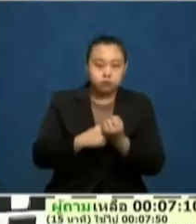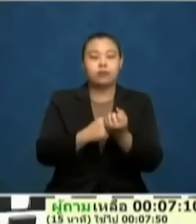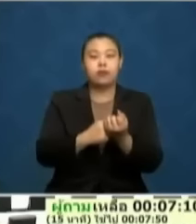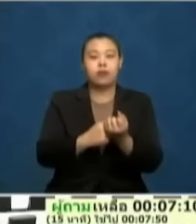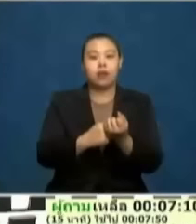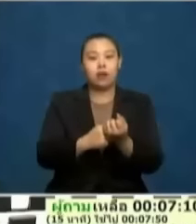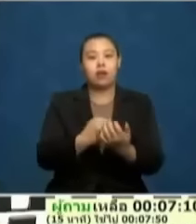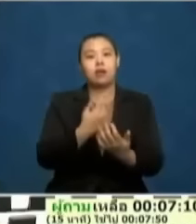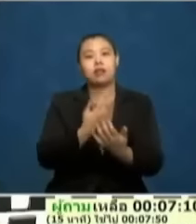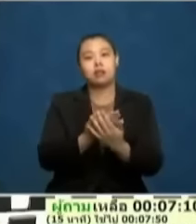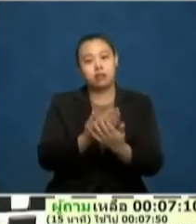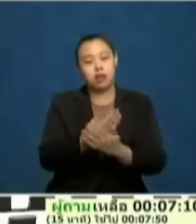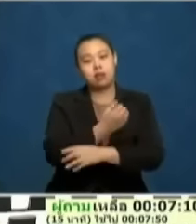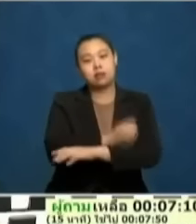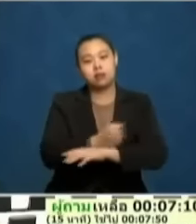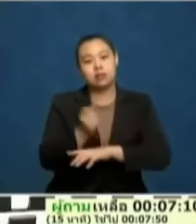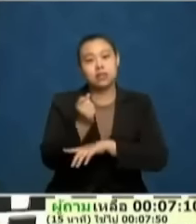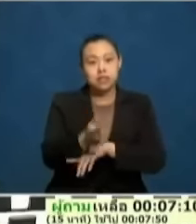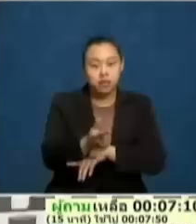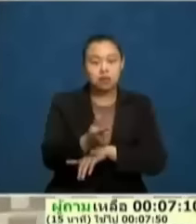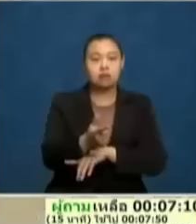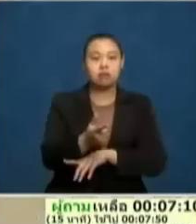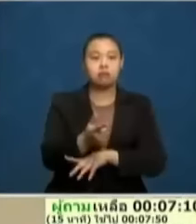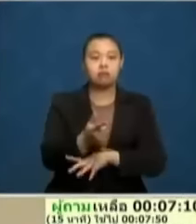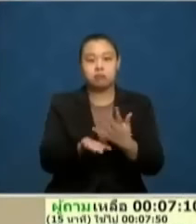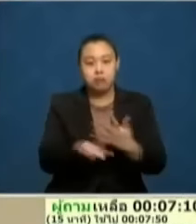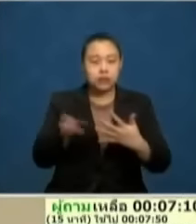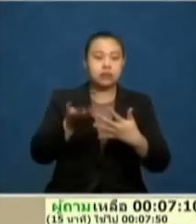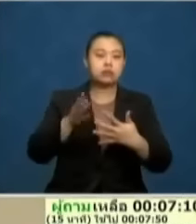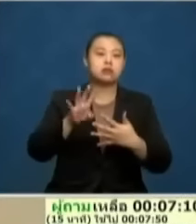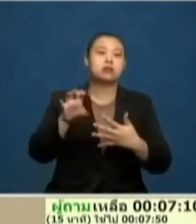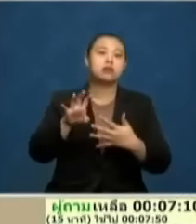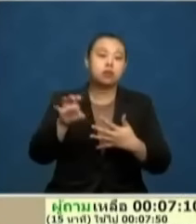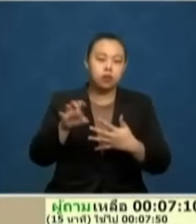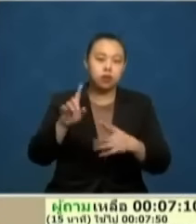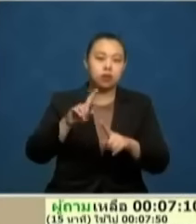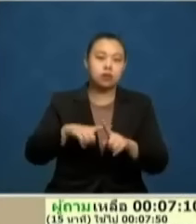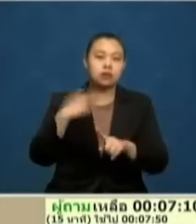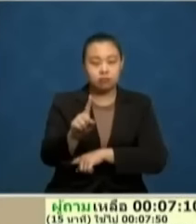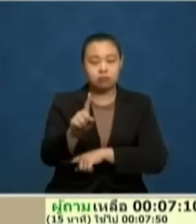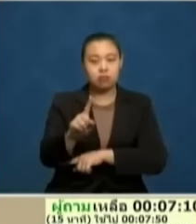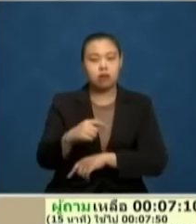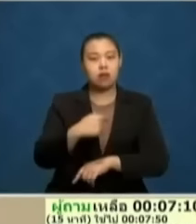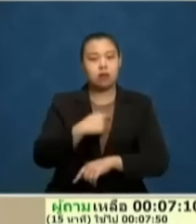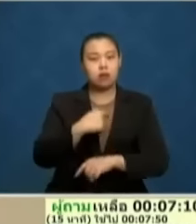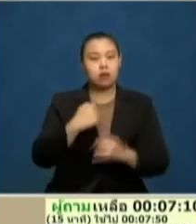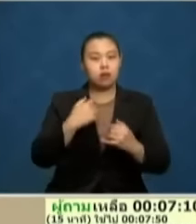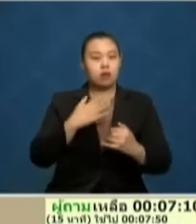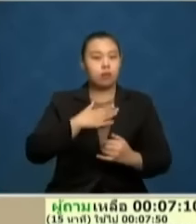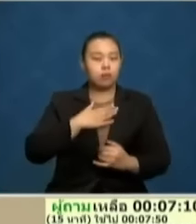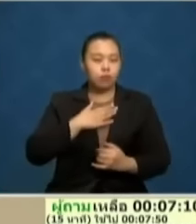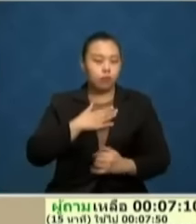งก์ชาติเรื่องดอกเบี้ยนะซึ่งขณะนี้สถานการณ์มันอาจจะลดได้อันนั้นแต่จ้างก็ได้ประโยชน์ในขณะเดียวกันเรื่อง